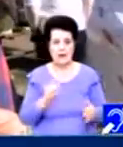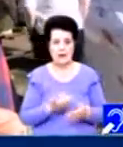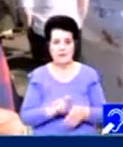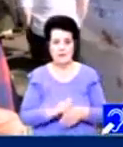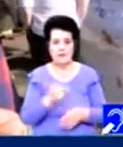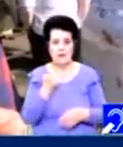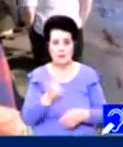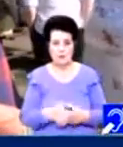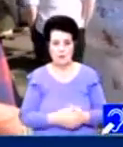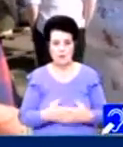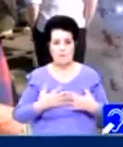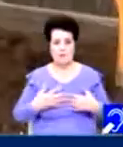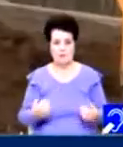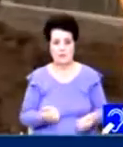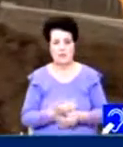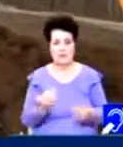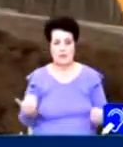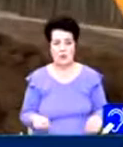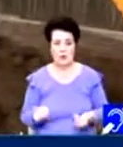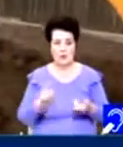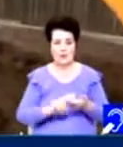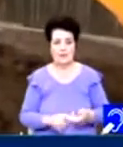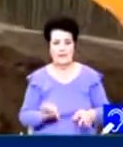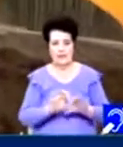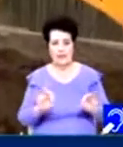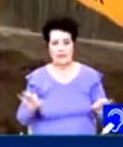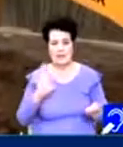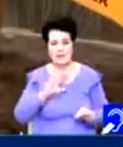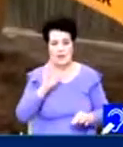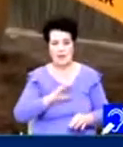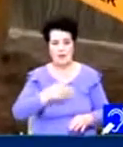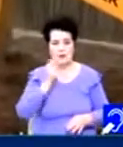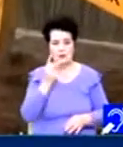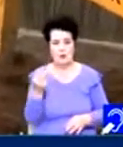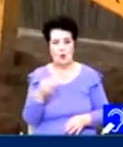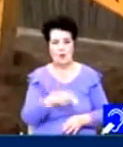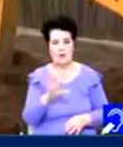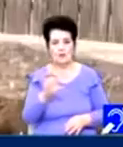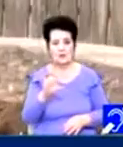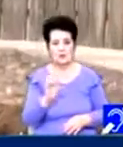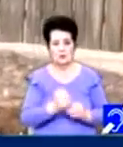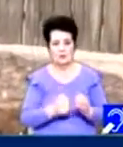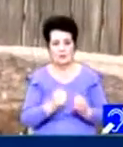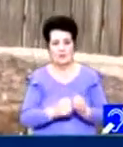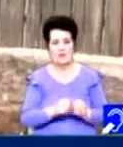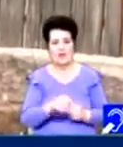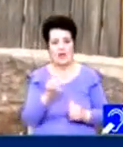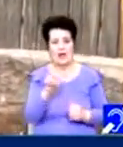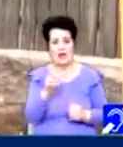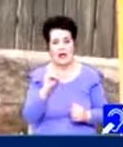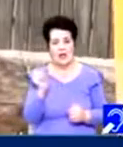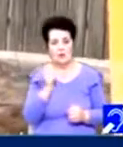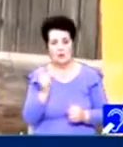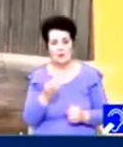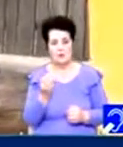mai bună pentru sănătatea lor. Conectarea la rețeaua de apă potabilă costă 2500 de lei pentru fiecare gospodărie. Suma